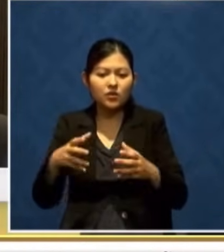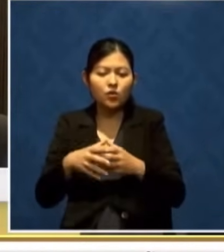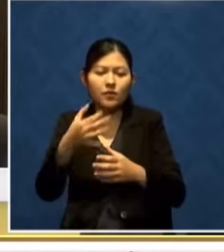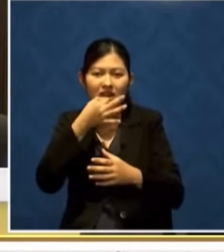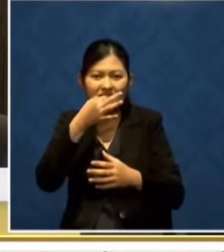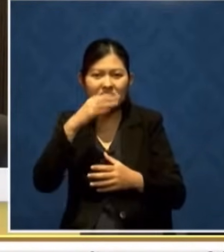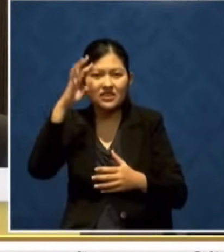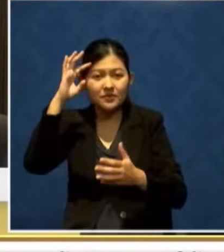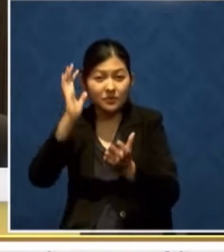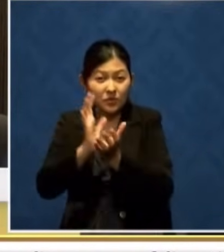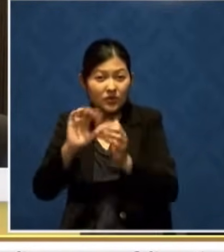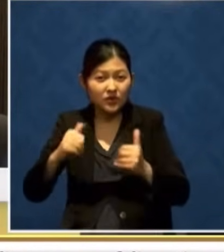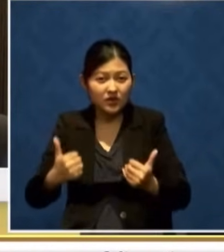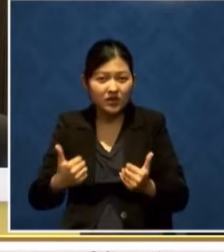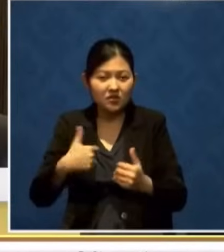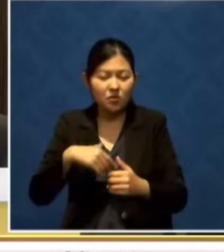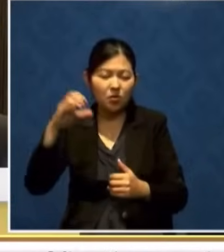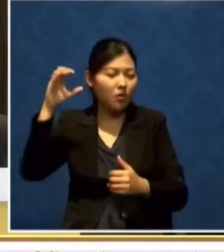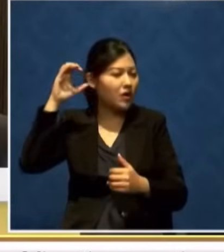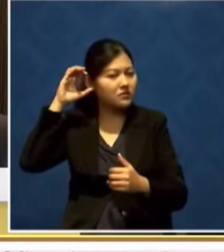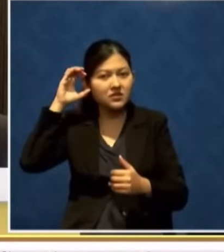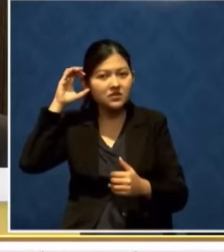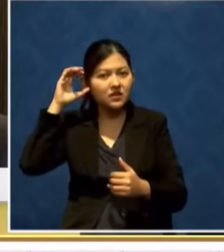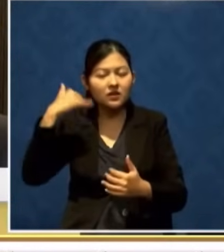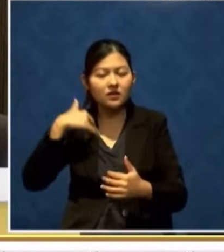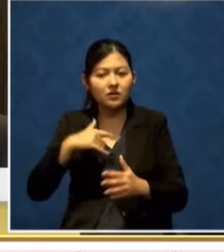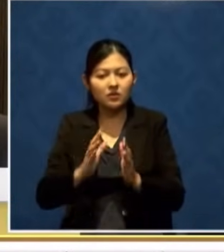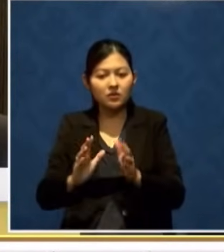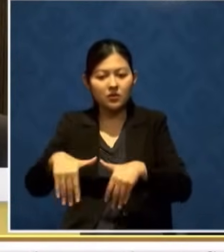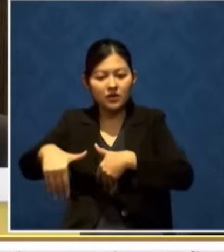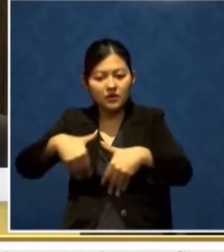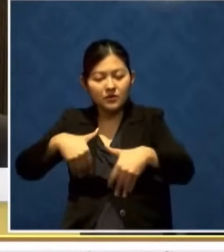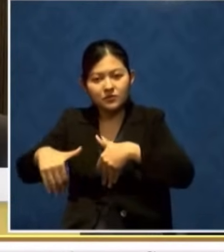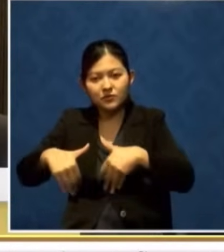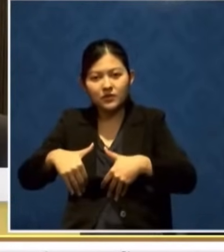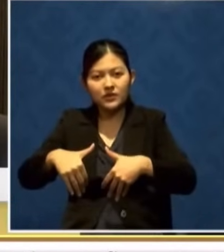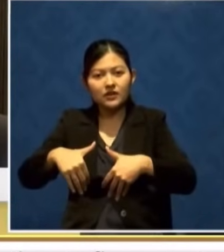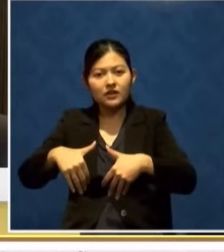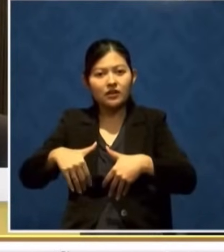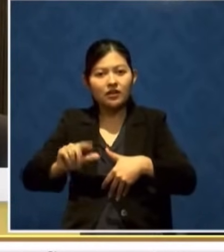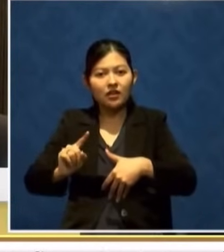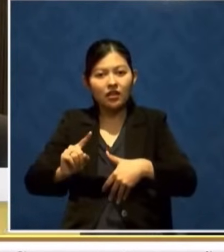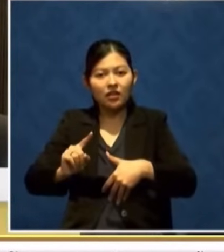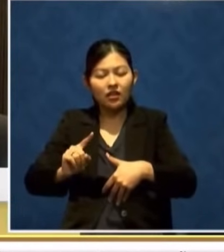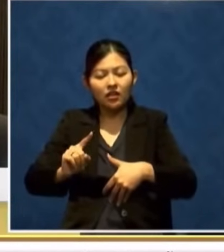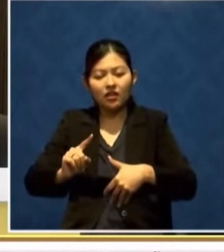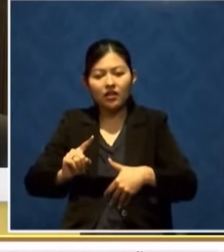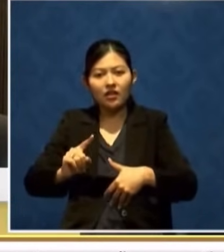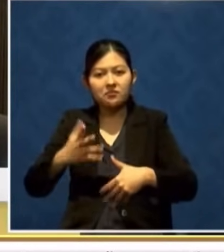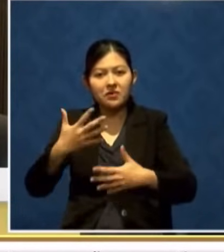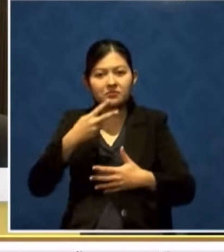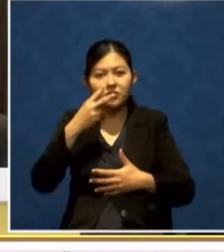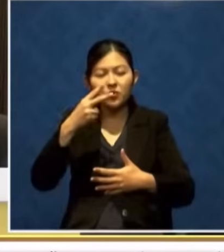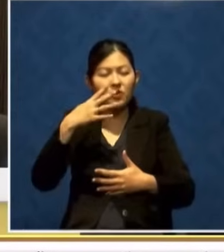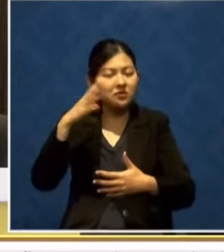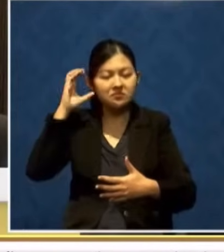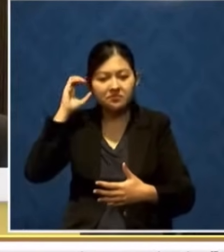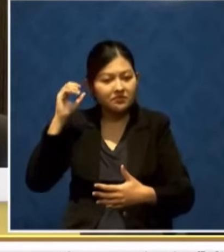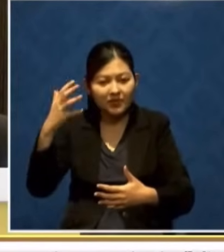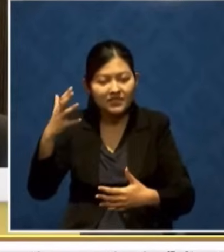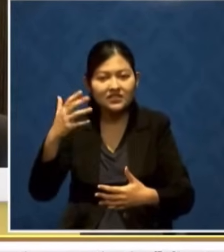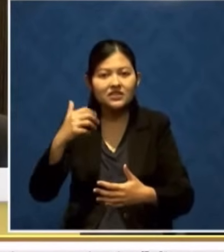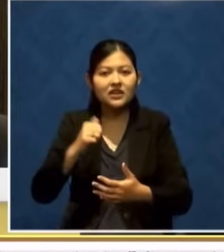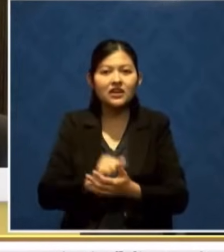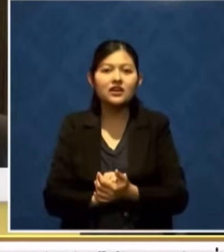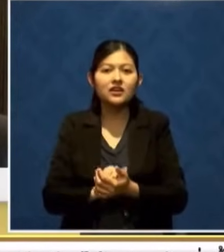วันนี้ความน่าเชื่อถือและความไว้วางใจของพี่น้องประชาชนนั้นถูกทำลายอย่างสิ้นเชิงไม่ใช่แค่